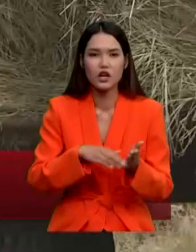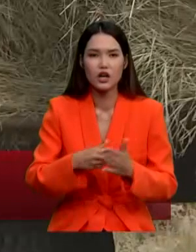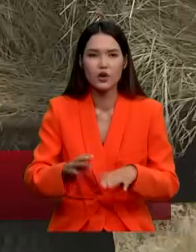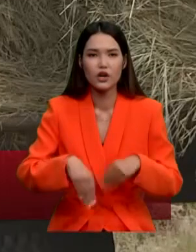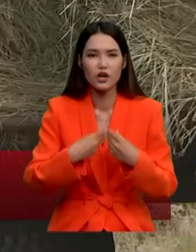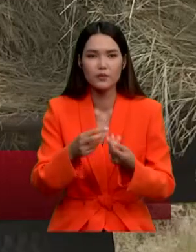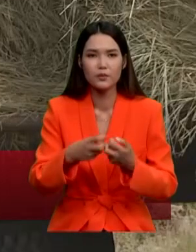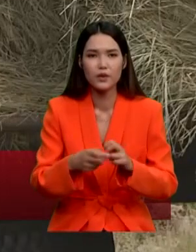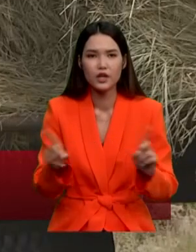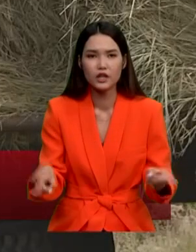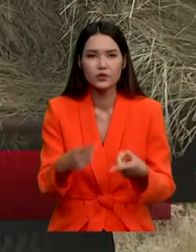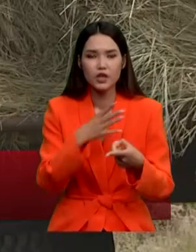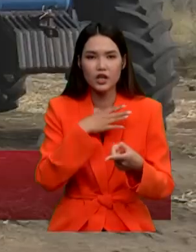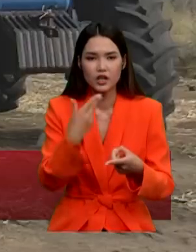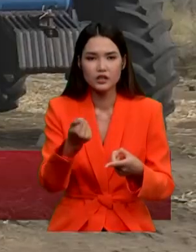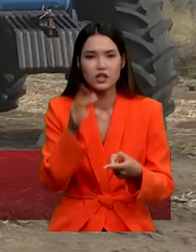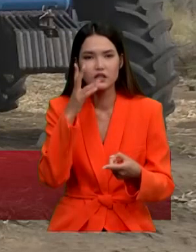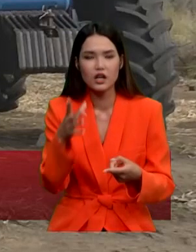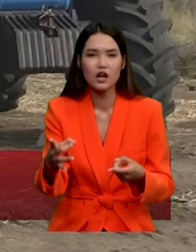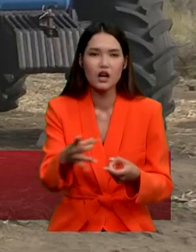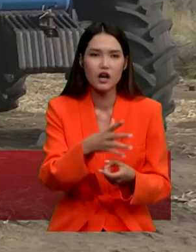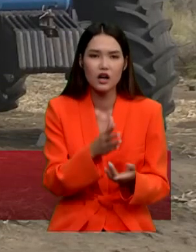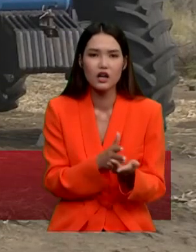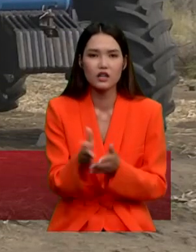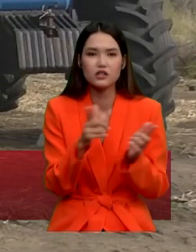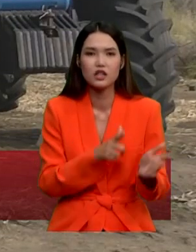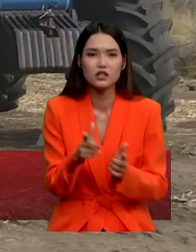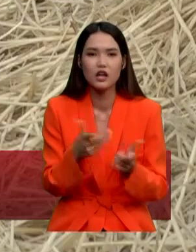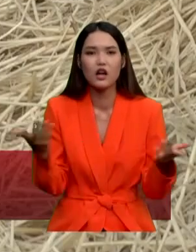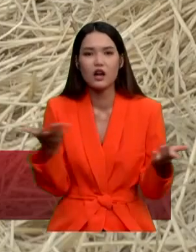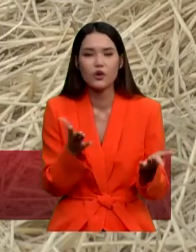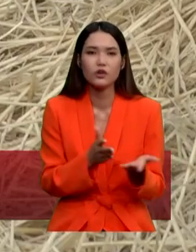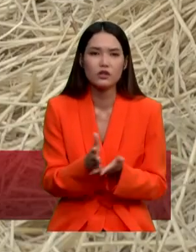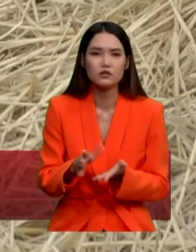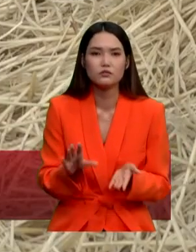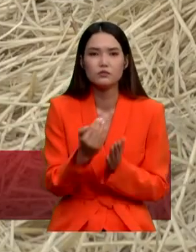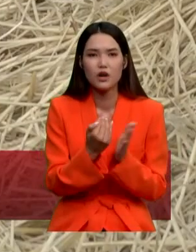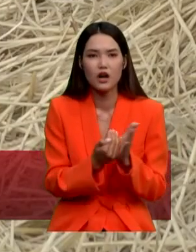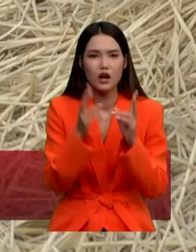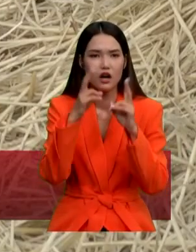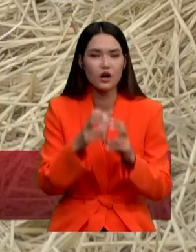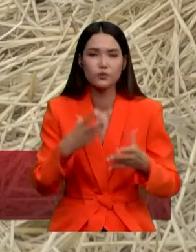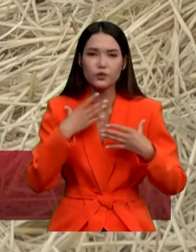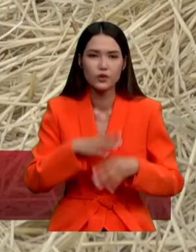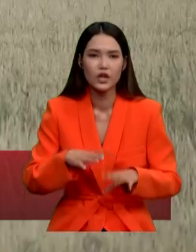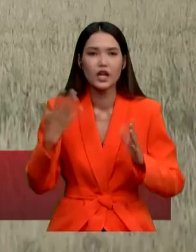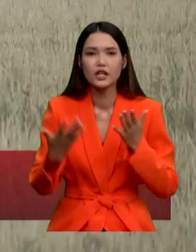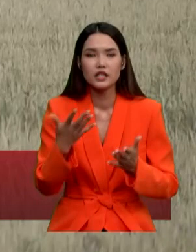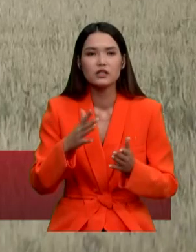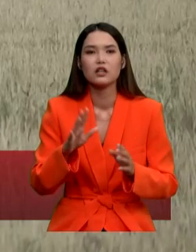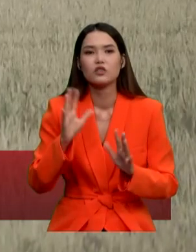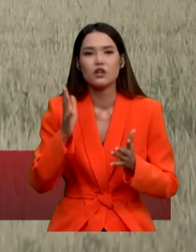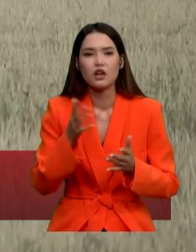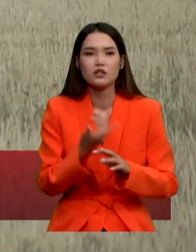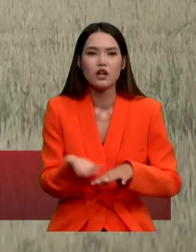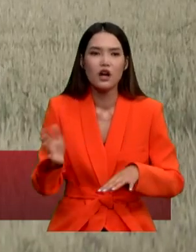мәселесін көтергендермен жауап жоқ. Аймақта мал азығын дайындау бойынша қандай да бір бағдарлама қарастырылмаған. Биыл жағдай тіптен қиындайын деп